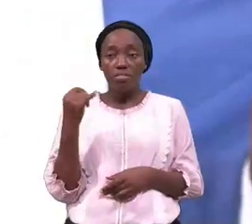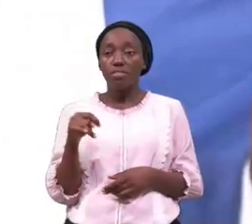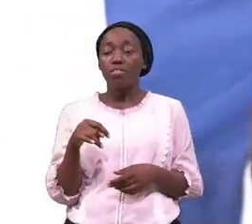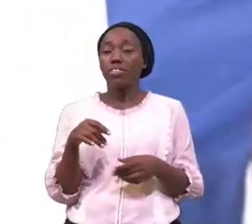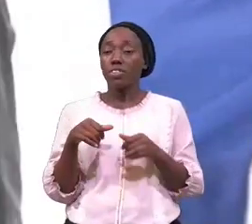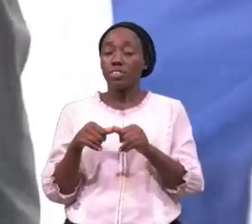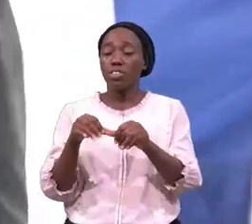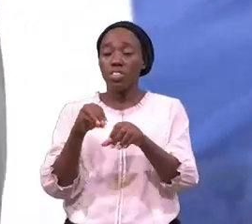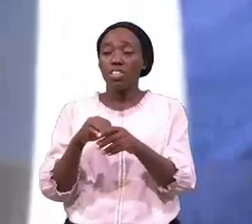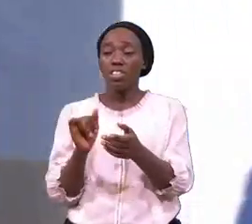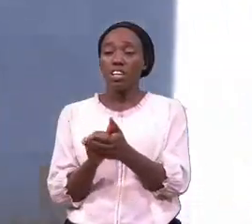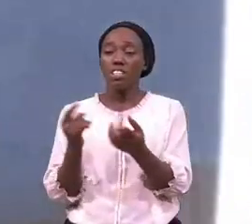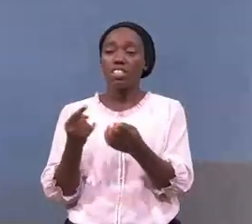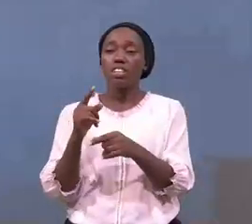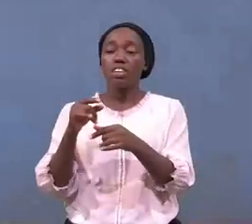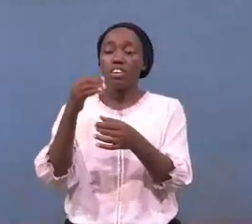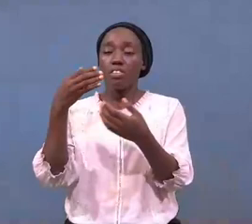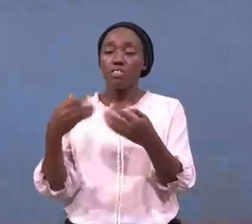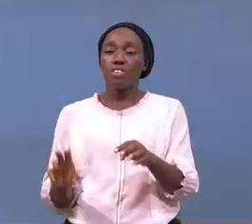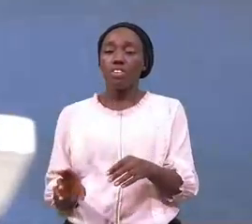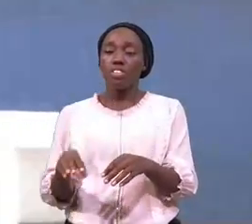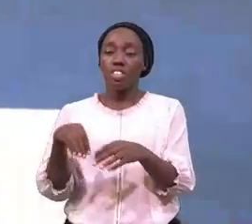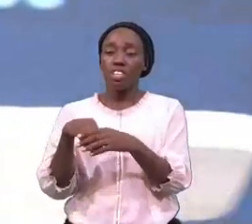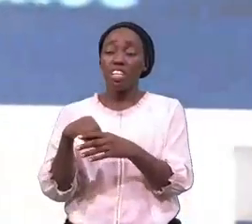Les gens ont entendu que s'ils continuent comme ça, ils finiront en enfer.